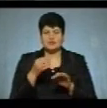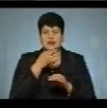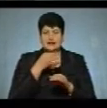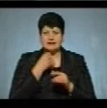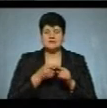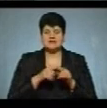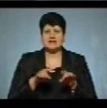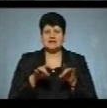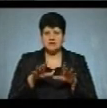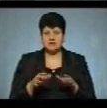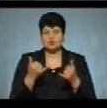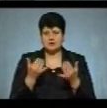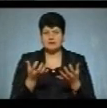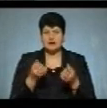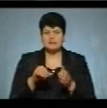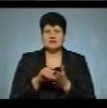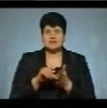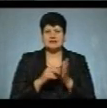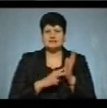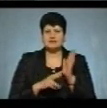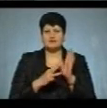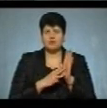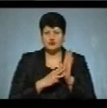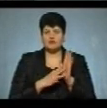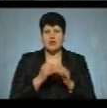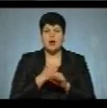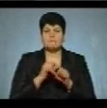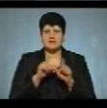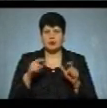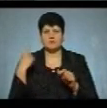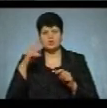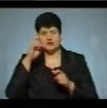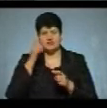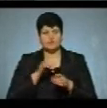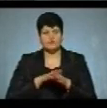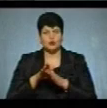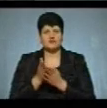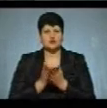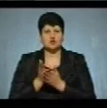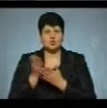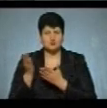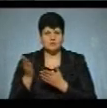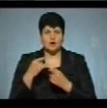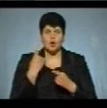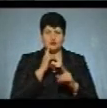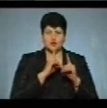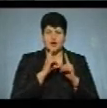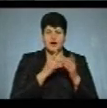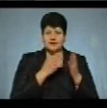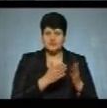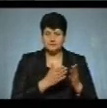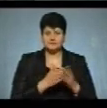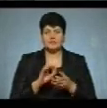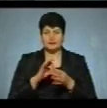сьогодні під час переговорів прийняли представники 78-ї аптеки, обласної державної виконавчої служби та обласної ради.